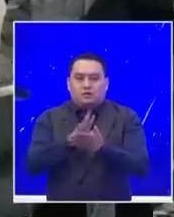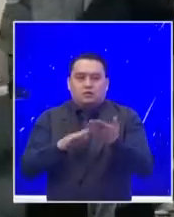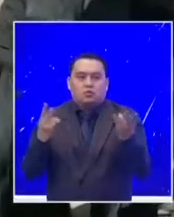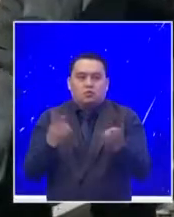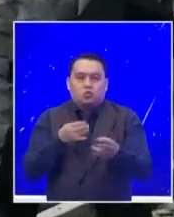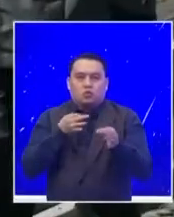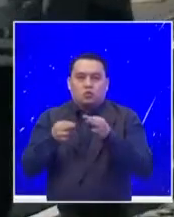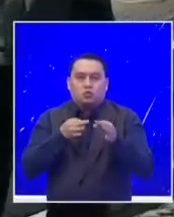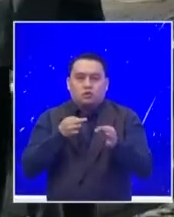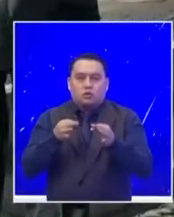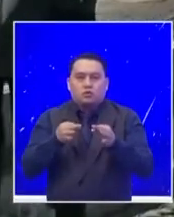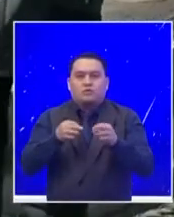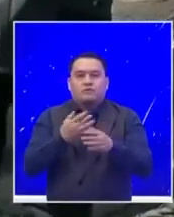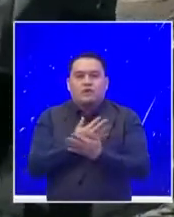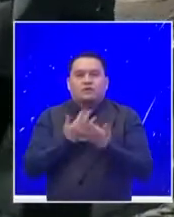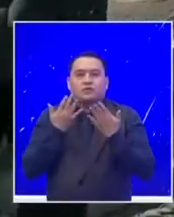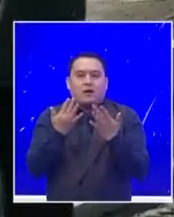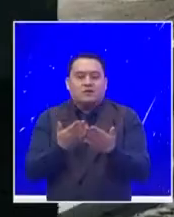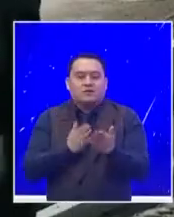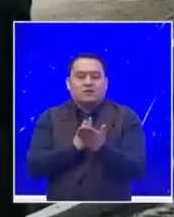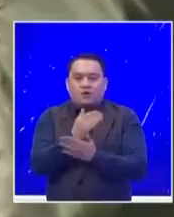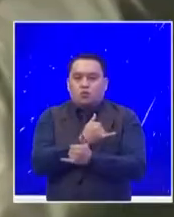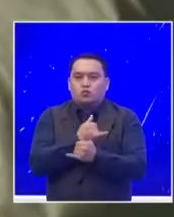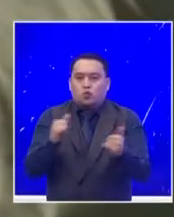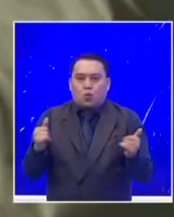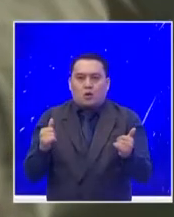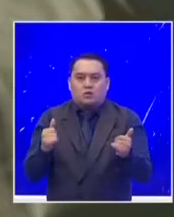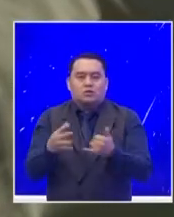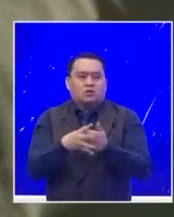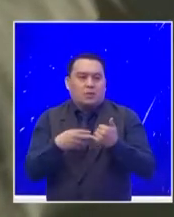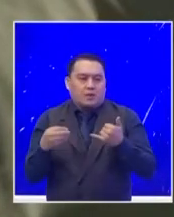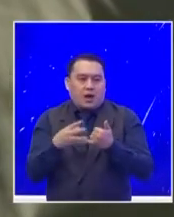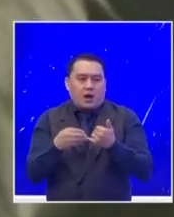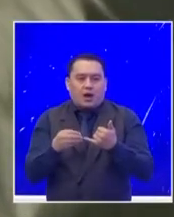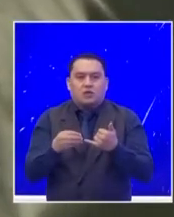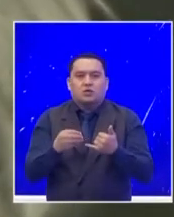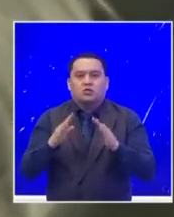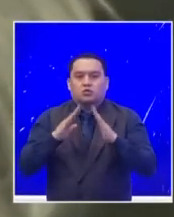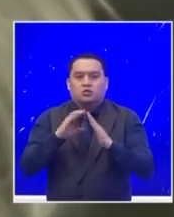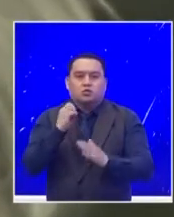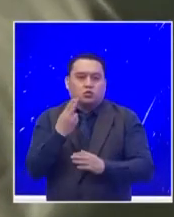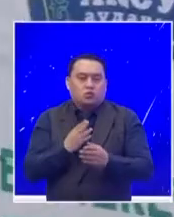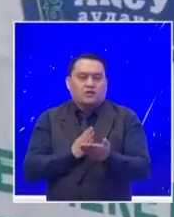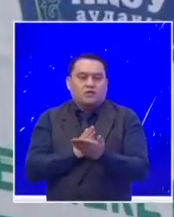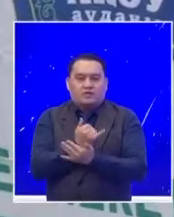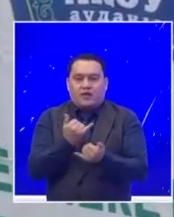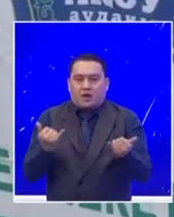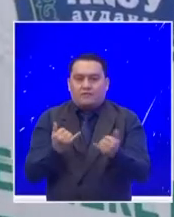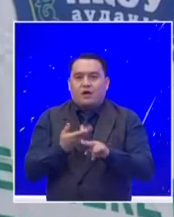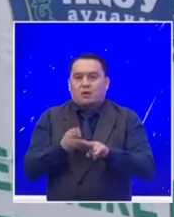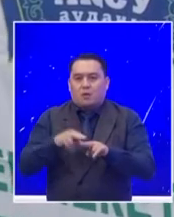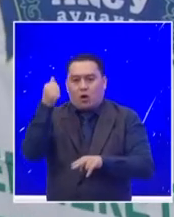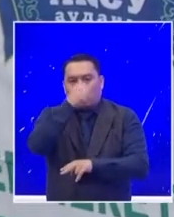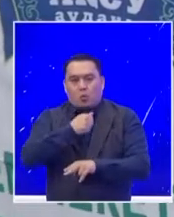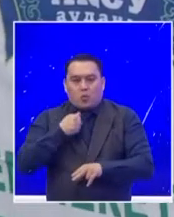необходимую консультацию в самых востребованных сферах услуг. Это земельные отношения и жилищно-социальные сферы. В этом году